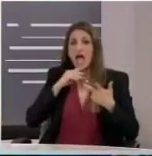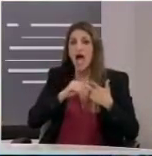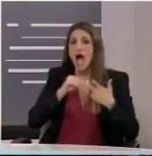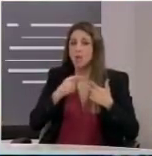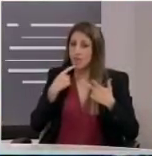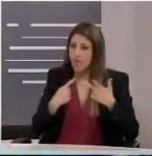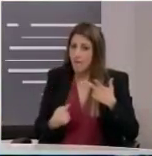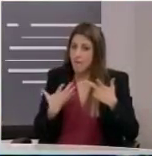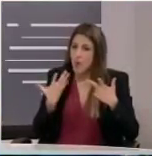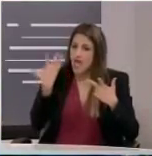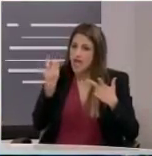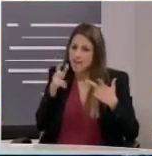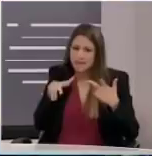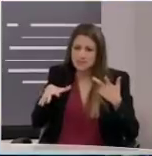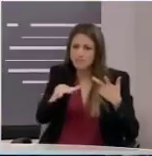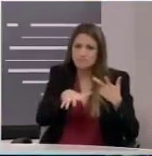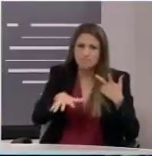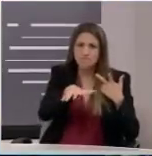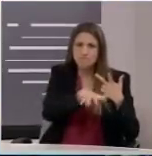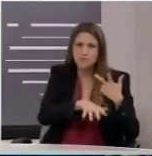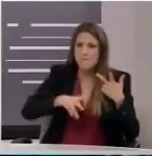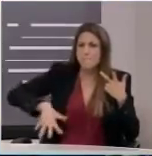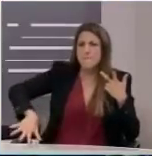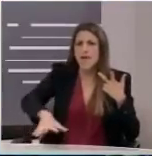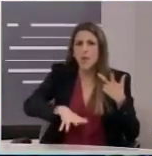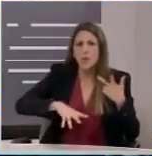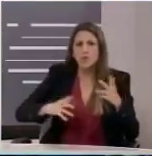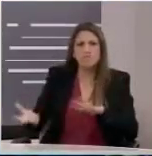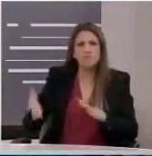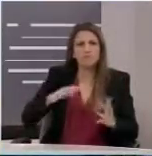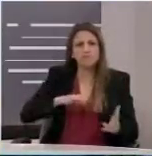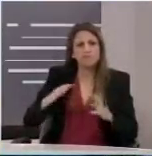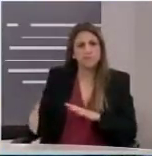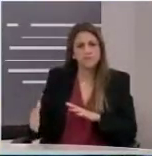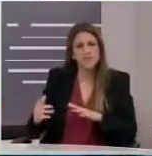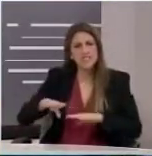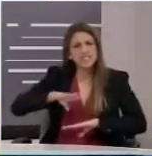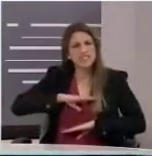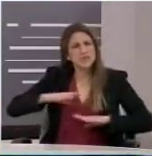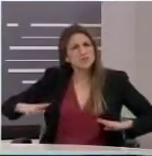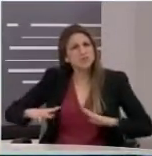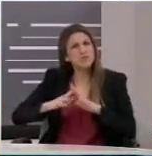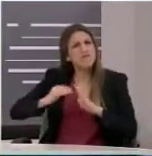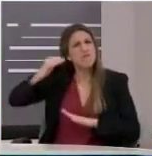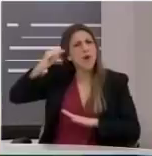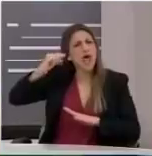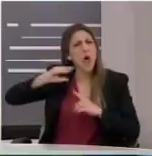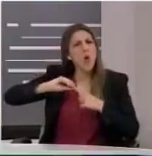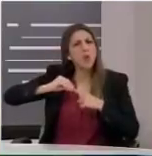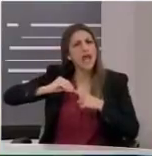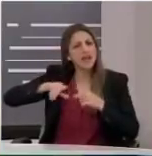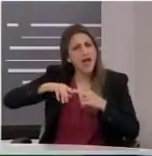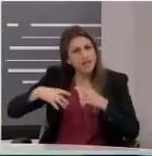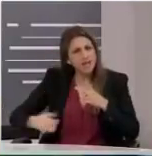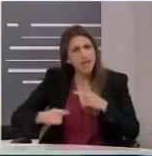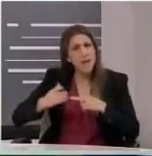γύρω-τριγύρω μας μια ευρύτερα αποσταθεροποιημένη περιοχή με πολεμικές συγκρούσεις στο Βορρά, στην Ουκρανία, στο